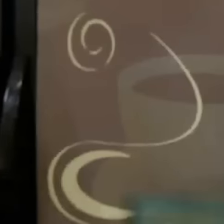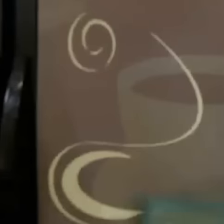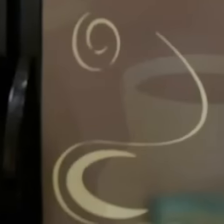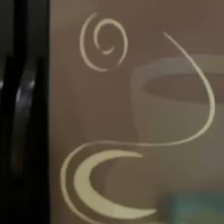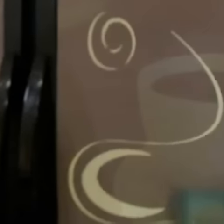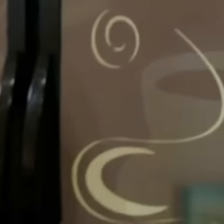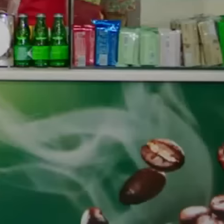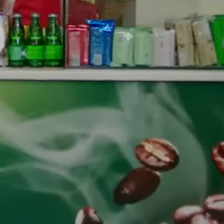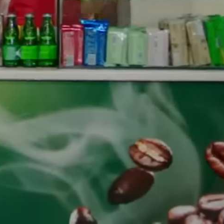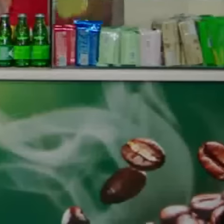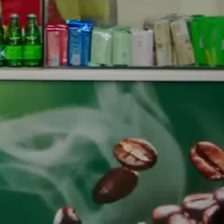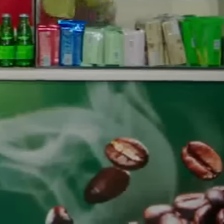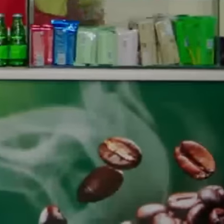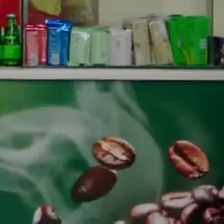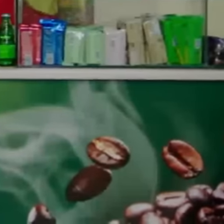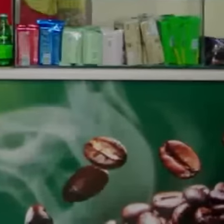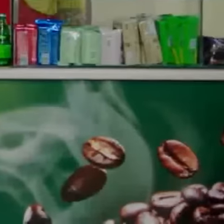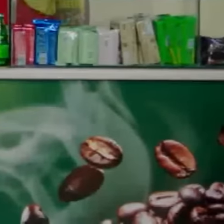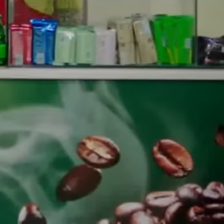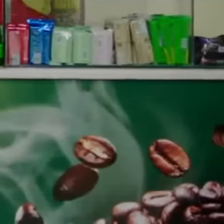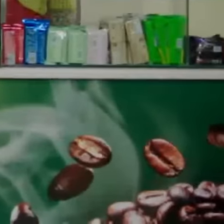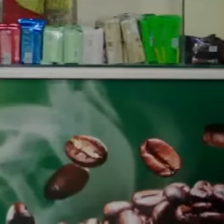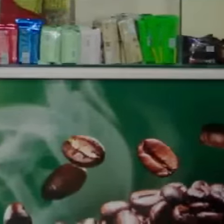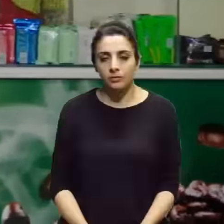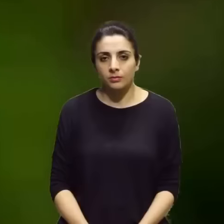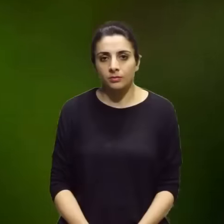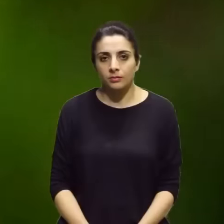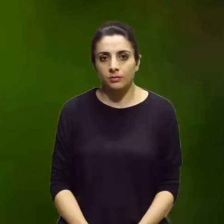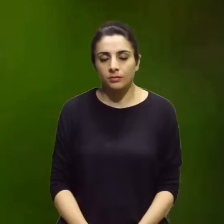sıkıyor. Birbirlerine manalı, gıcık olmuş bakıyorlar.